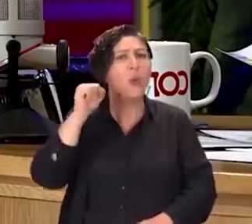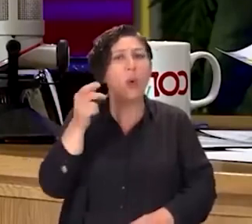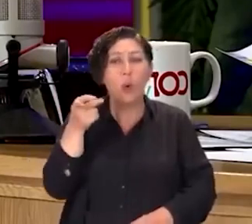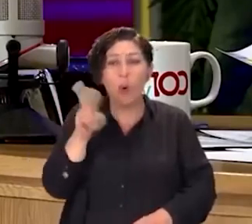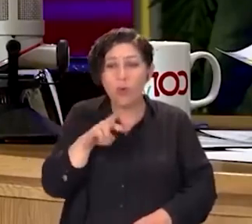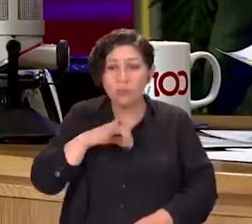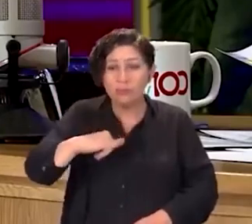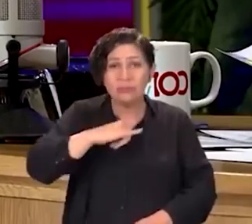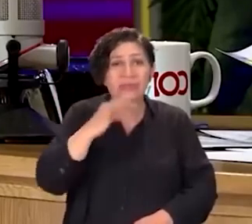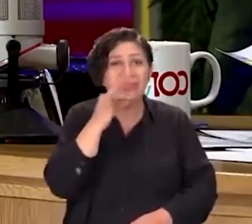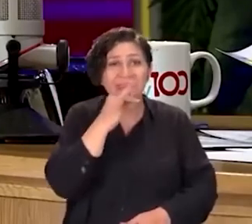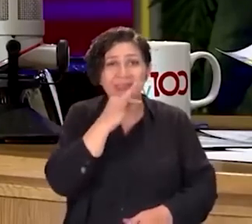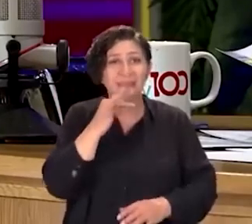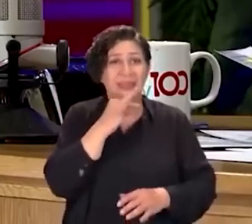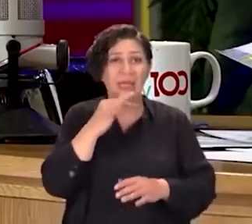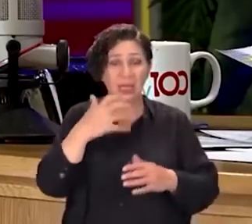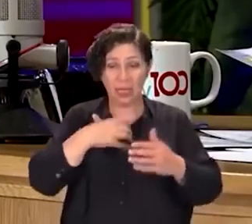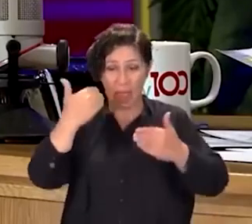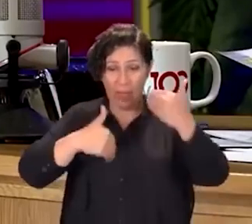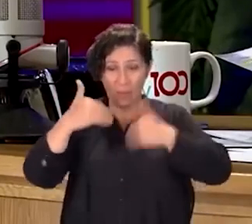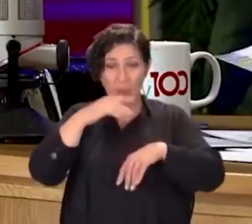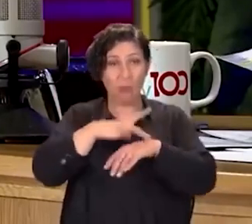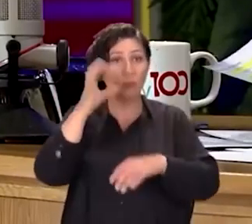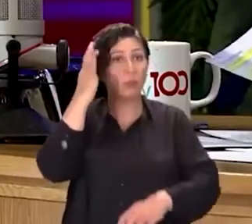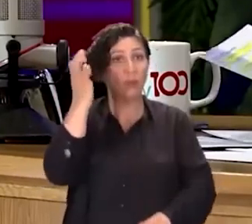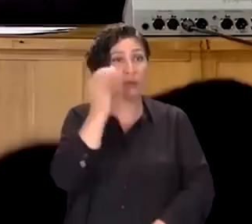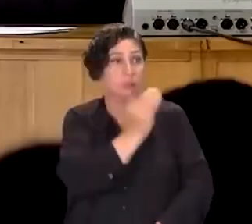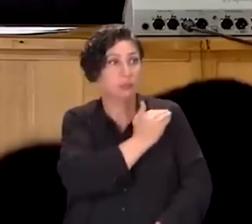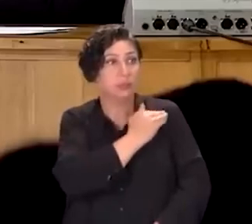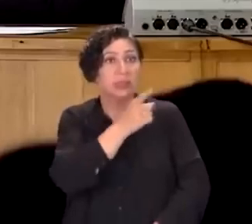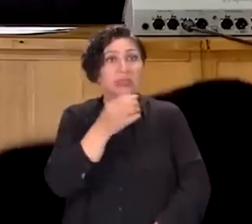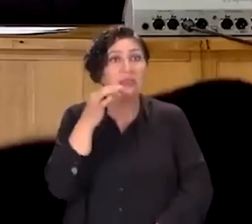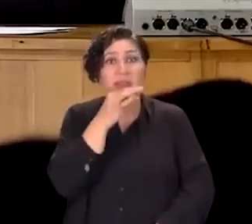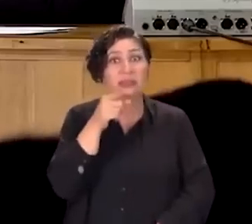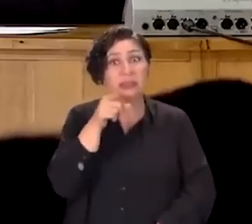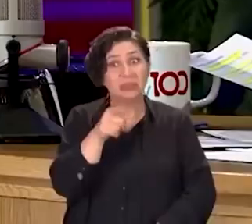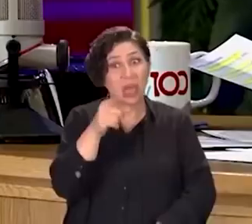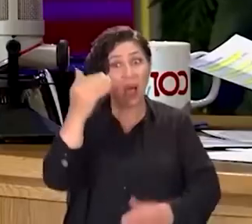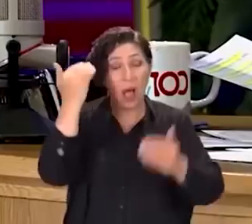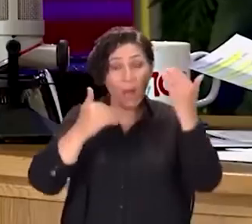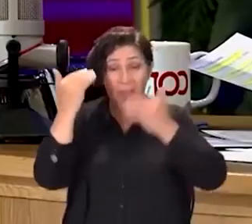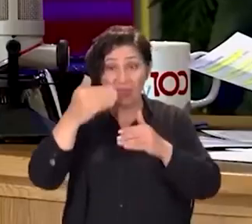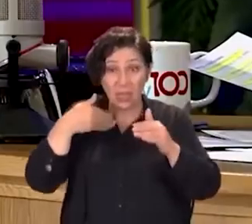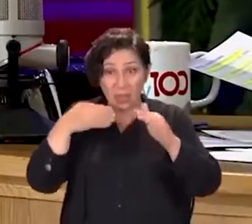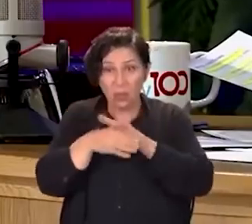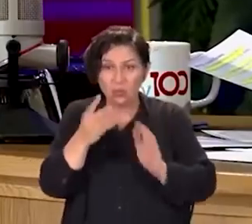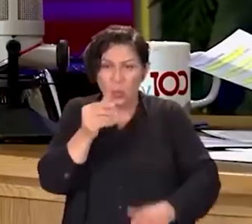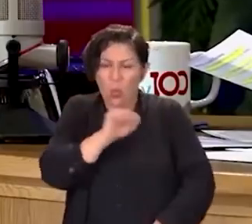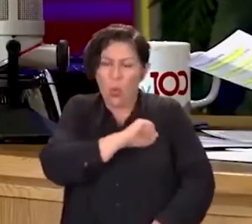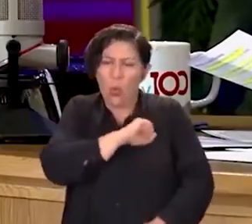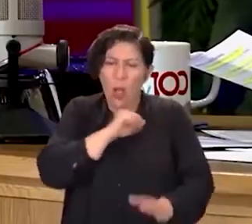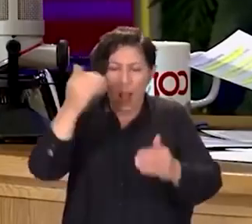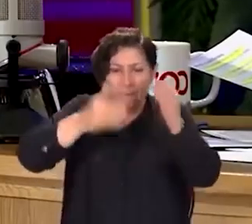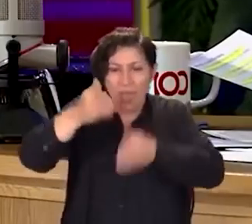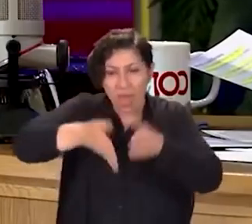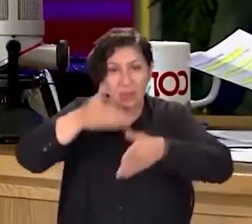ölüme yaklaşmışım. Bunu kendi ameliyatımı yapan profesör söyledi. Nurcuğum senin ameliyatına girerken korkuyla